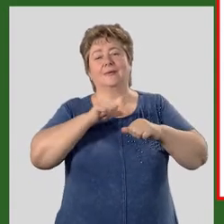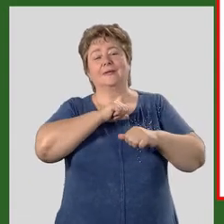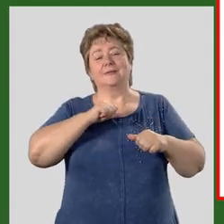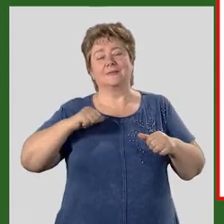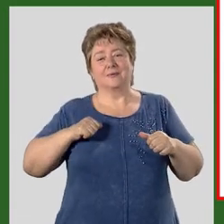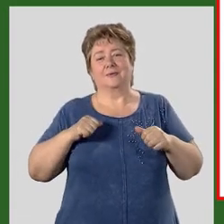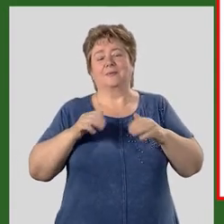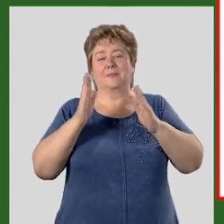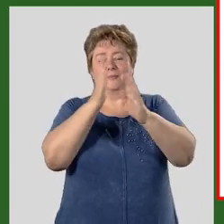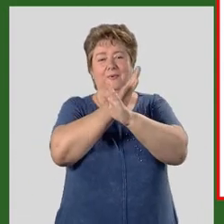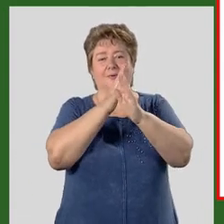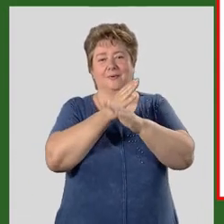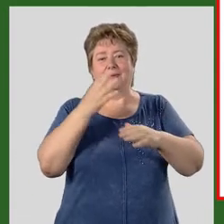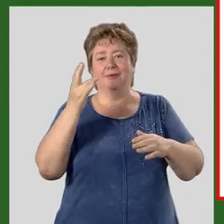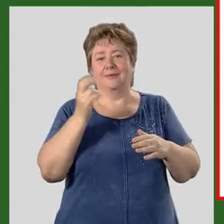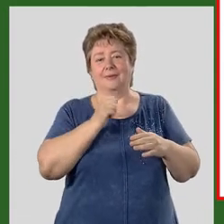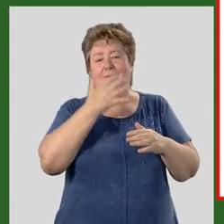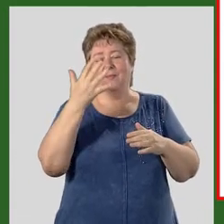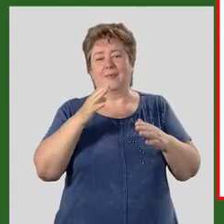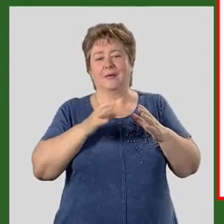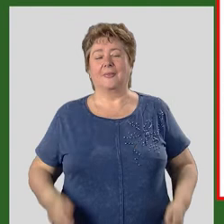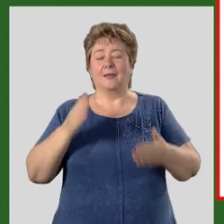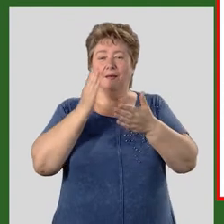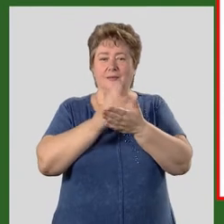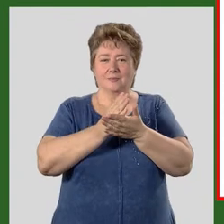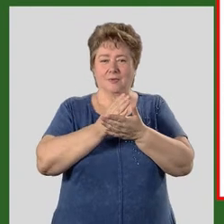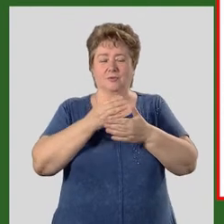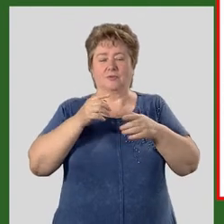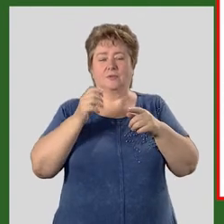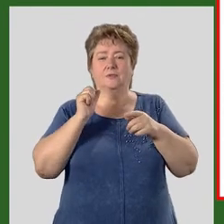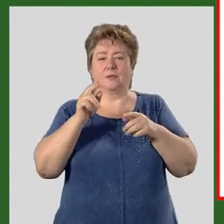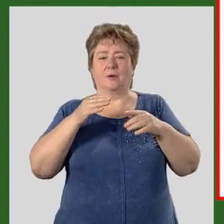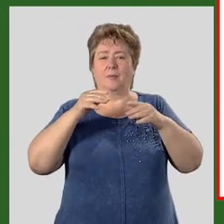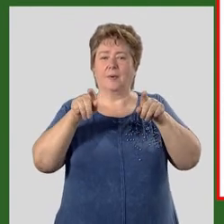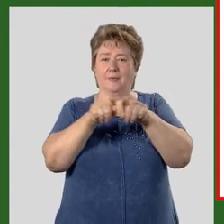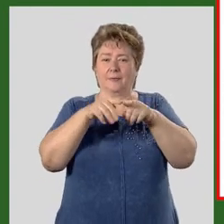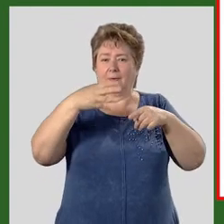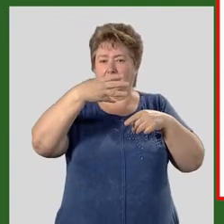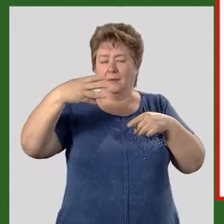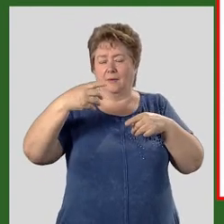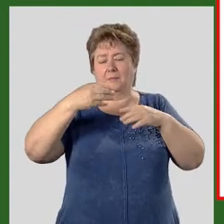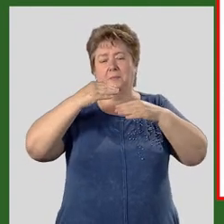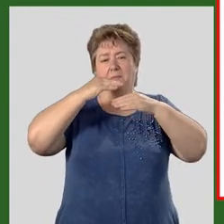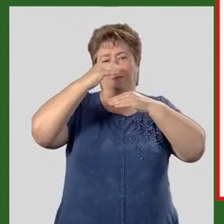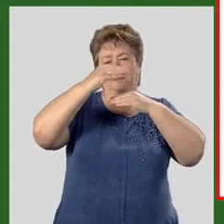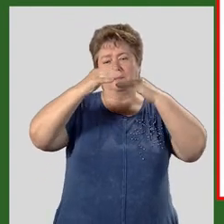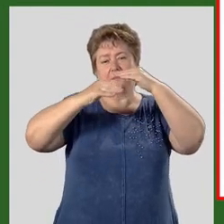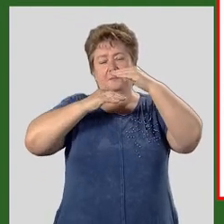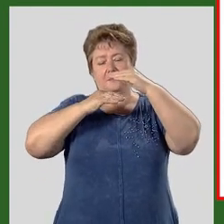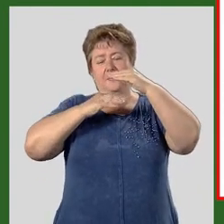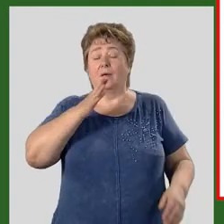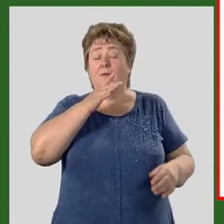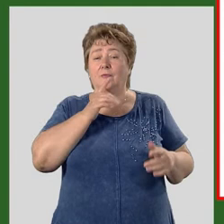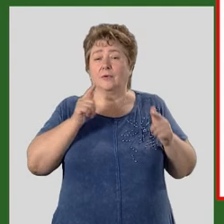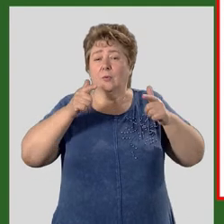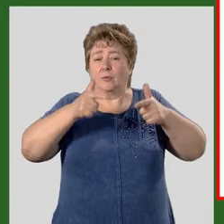разделяются самой природой на 5 зон, расположенных как бы этажами один на другим.